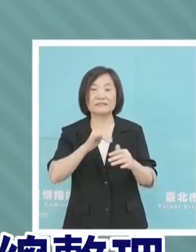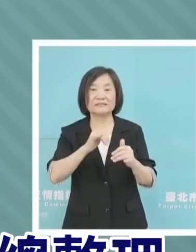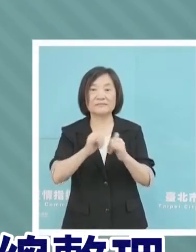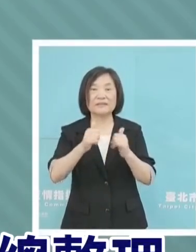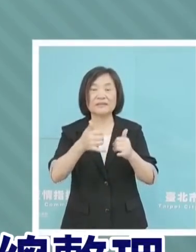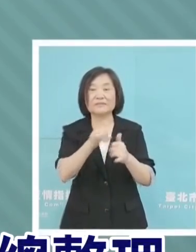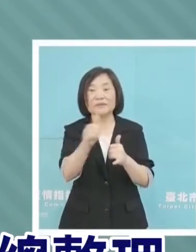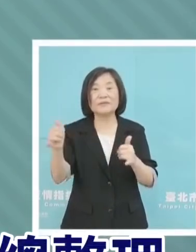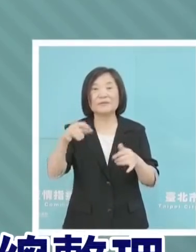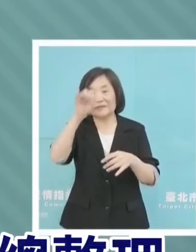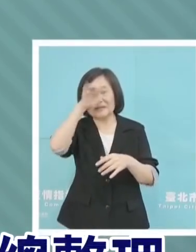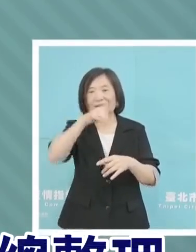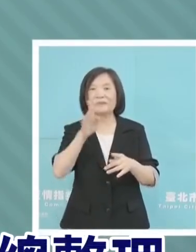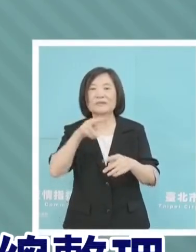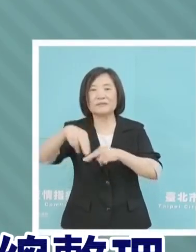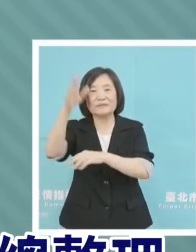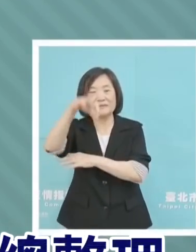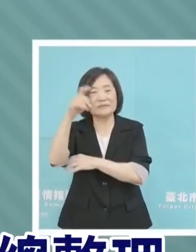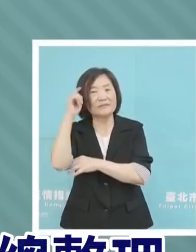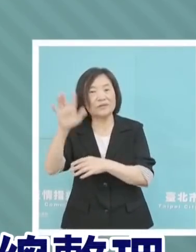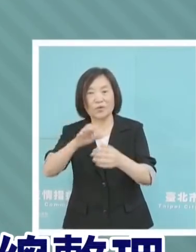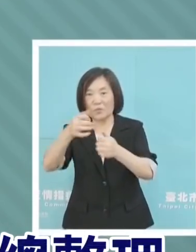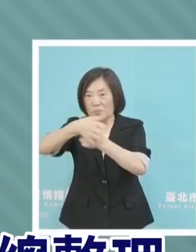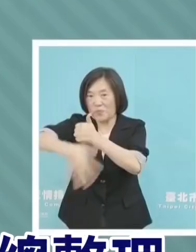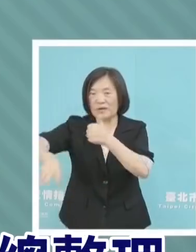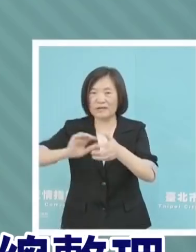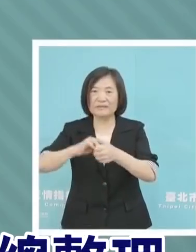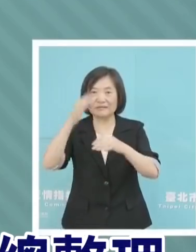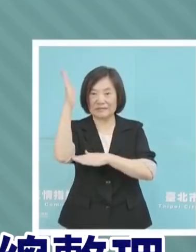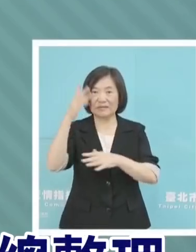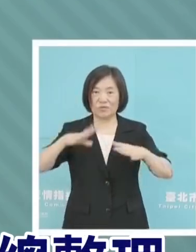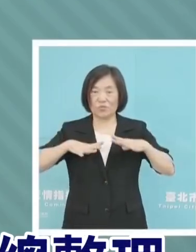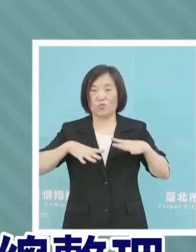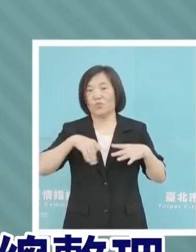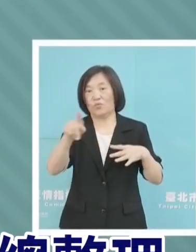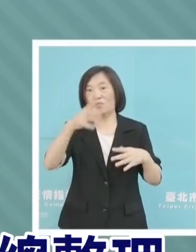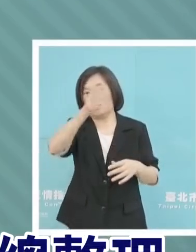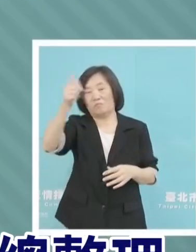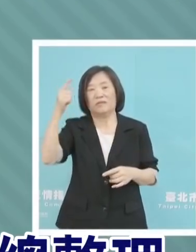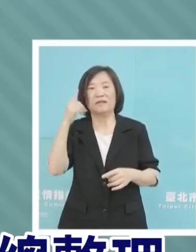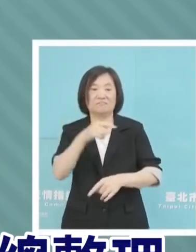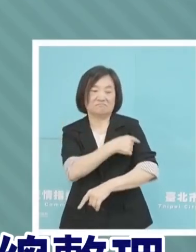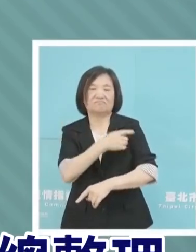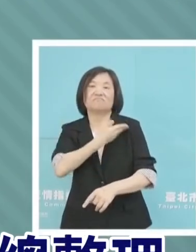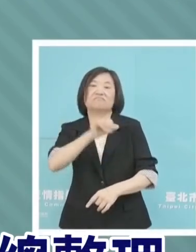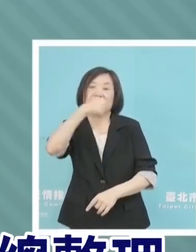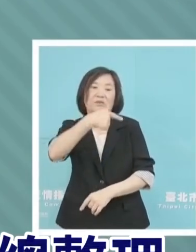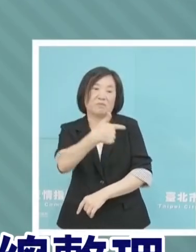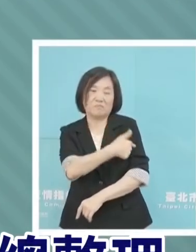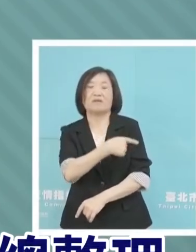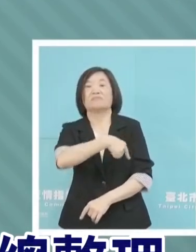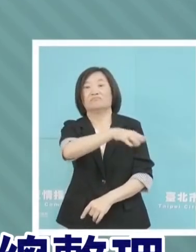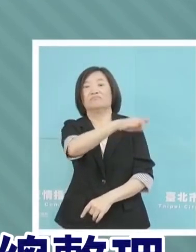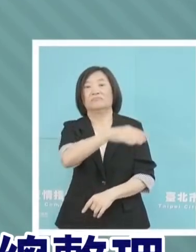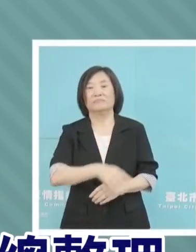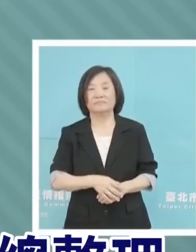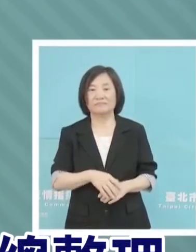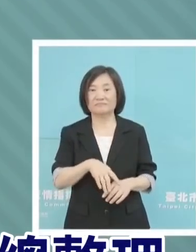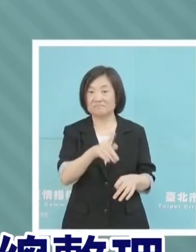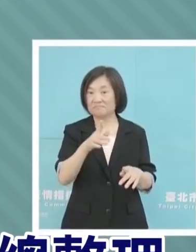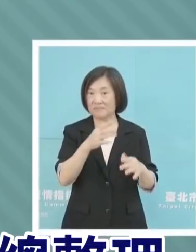提案，要求行政院相关部会政务官都必须将手臂留给国产疫苗。市